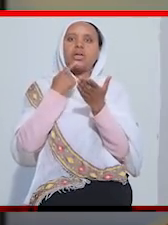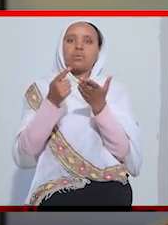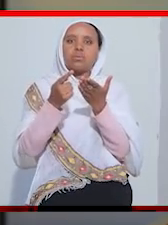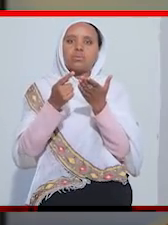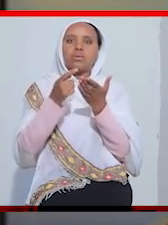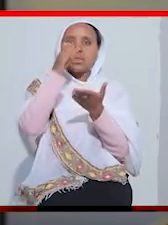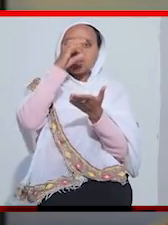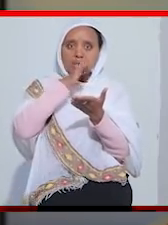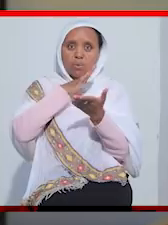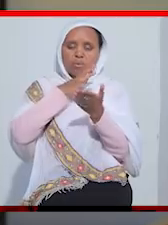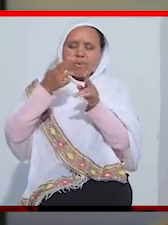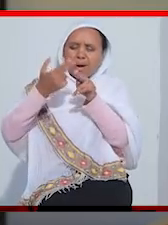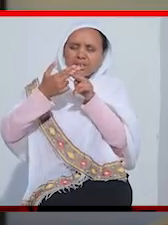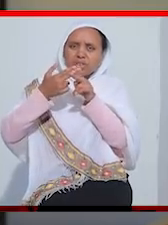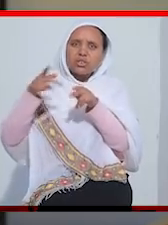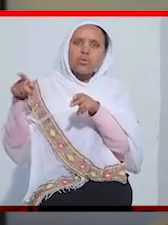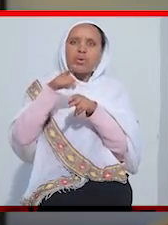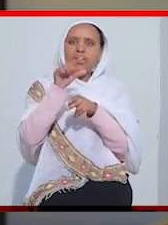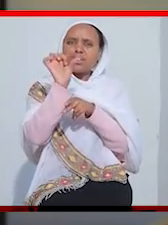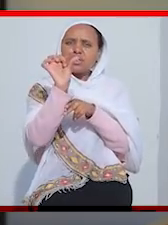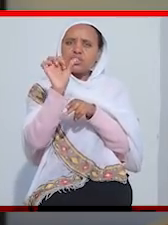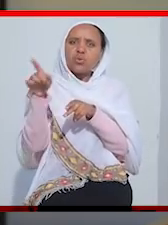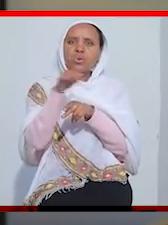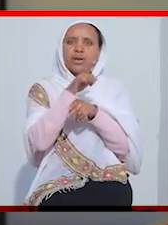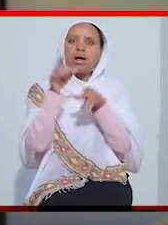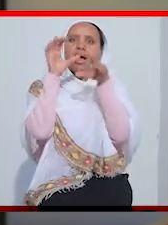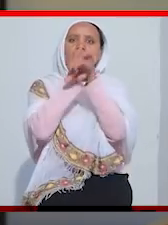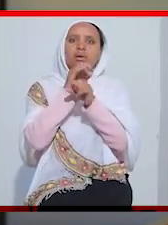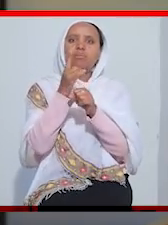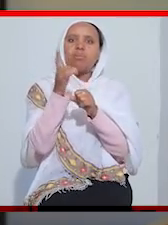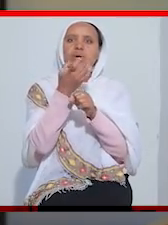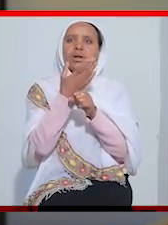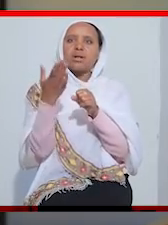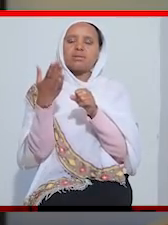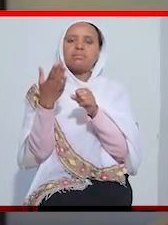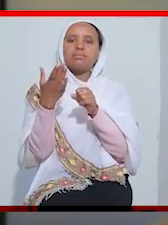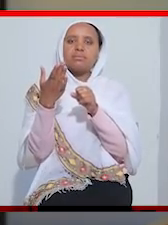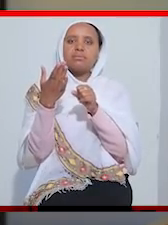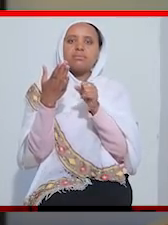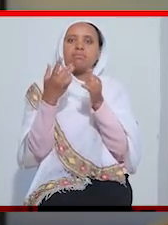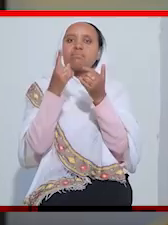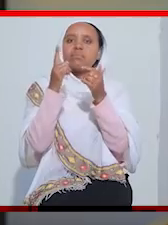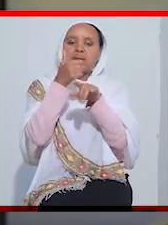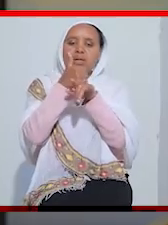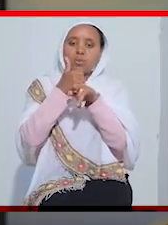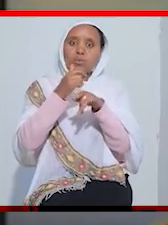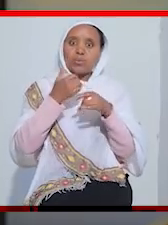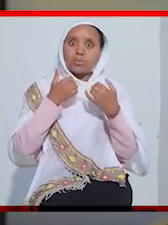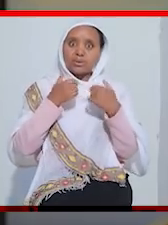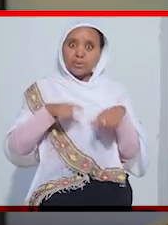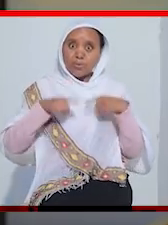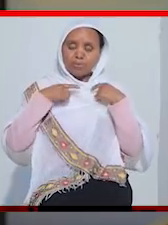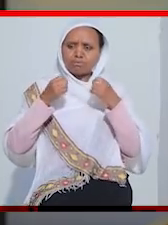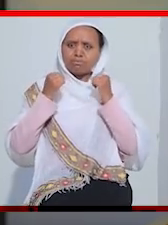ትጋቱ ይሄ ነው ሰው አጭር የሆነ ትንሽ የሆነ አላቂ በሆነ ነገር እንኳን ቀጠሮ ሲኖረው ምን ያህል ትጋት